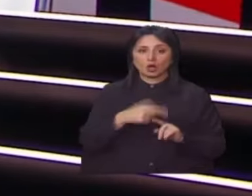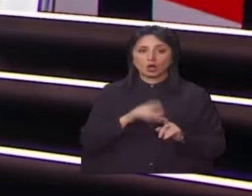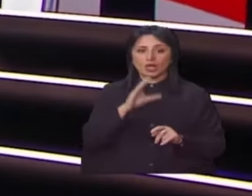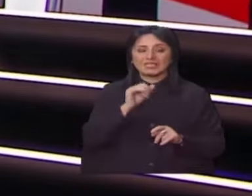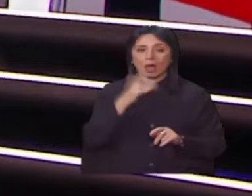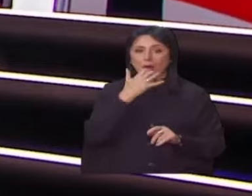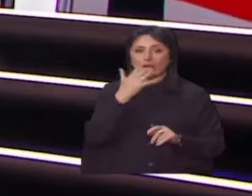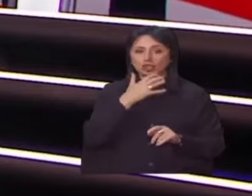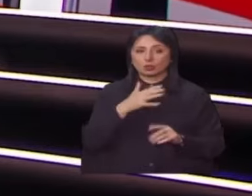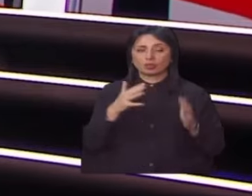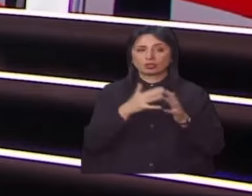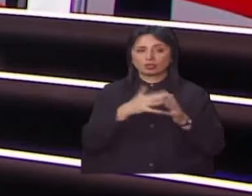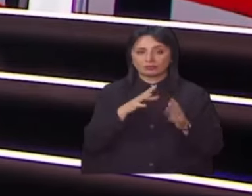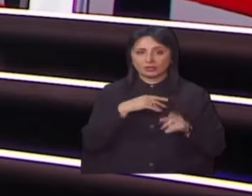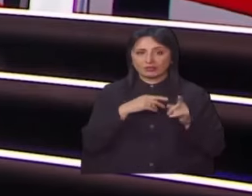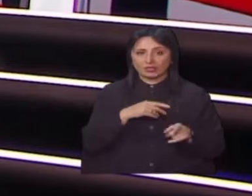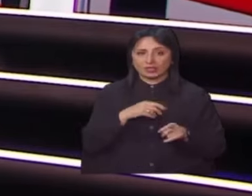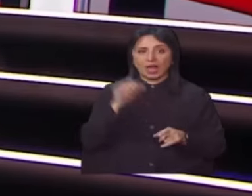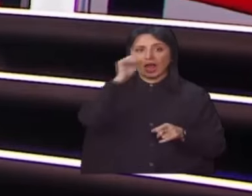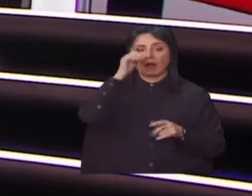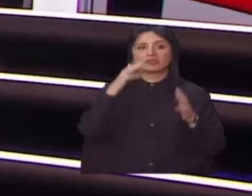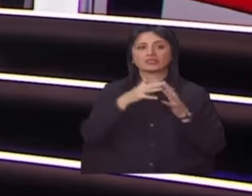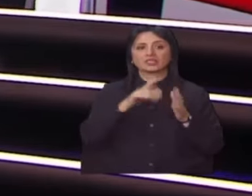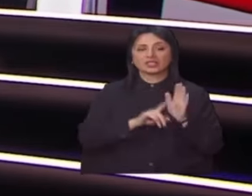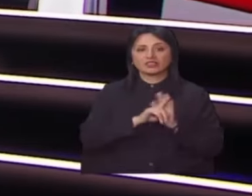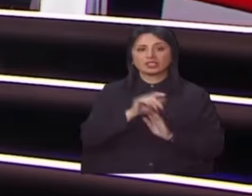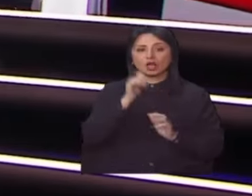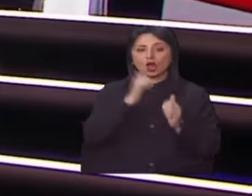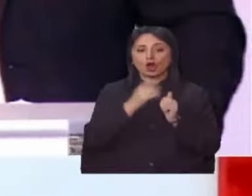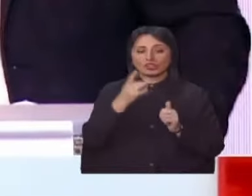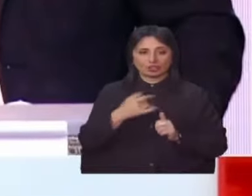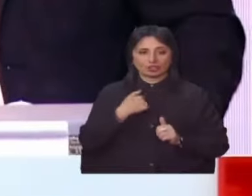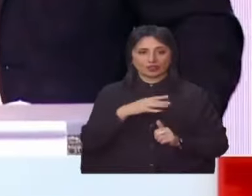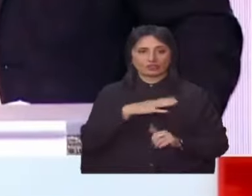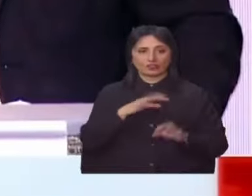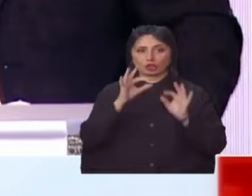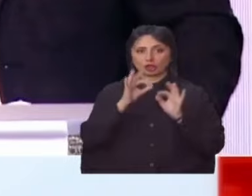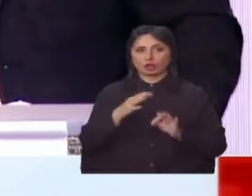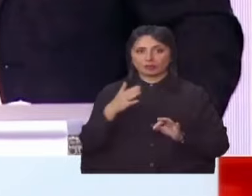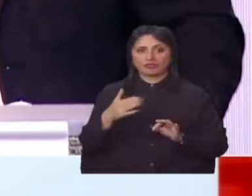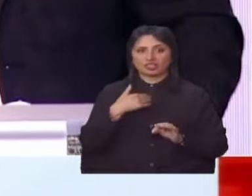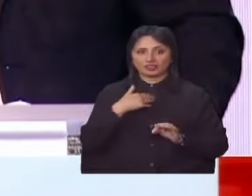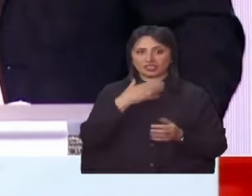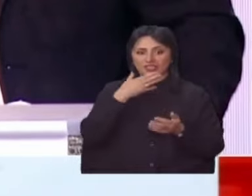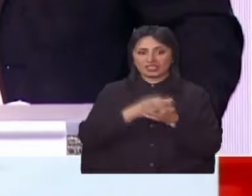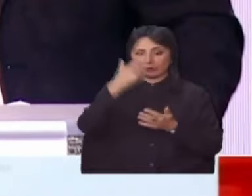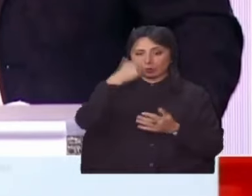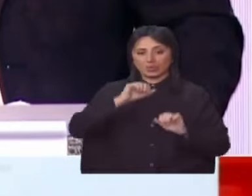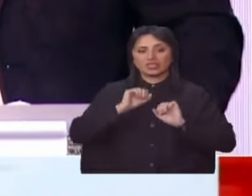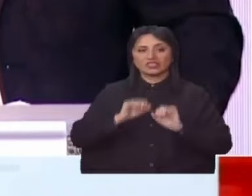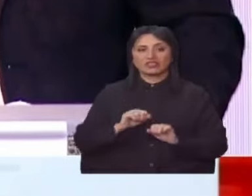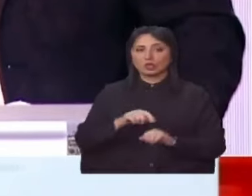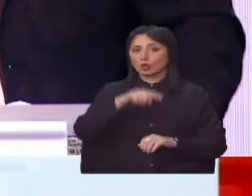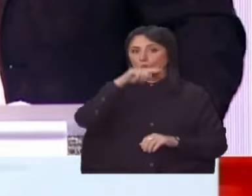სამაჩაბლოში კონფლიქტი რუსეთმა დაიწყო, როგორც აფხაზეთში კონფლიქტი რუსეთმა დაიწყო და ყოველ ჯერზე ჩვენ ვიყავით სწორ მხარეს, ჩვენ ვიცადით საკუთარ თავს.